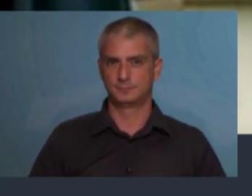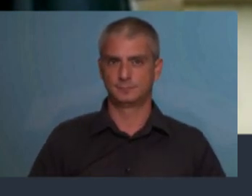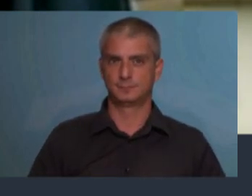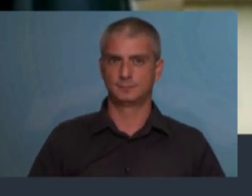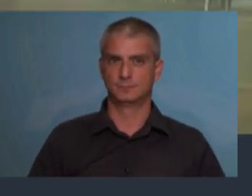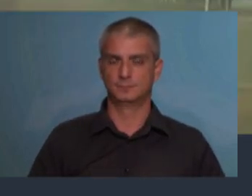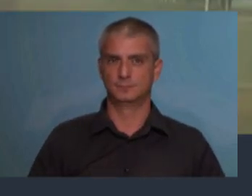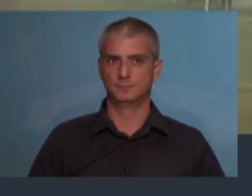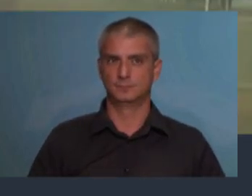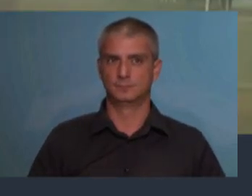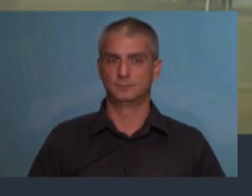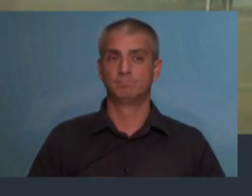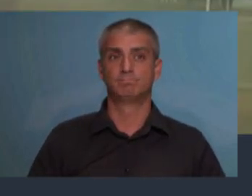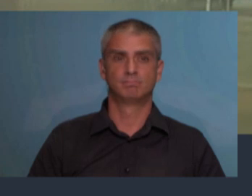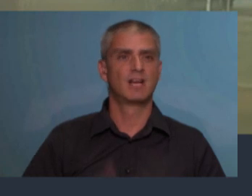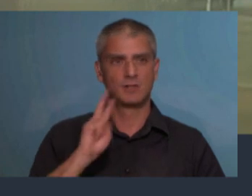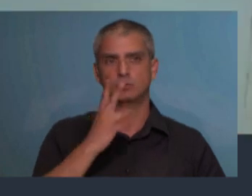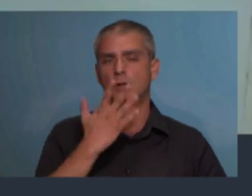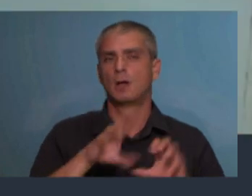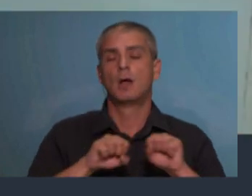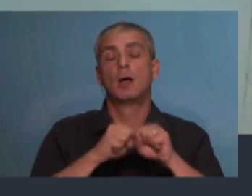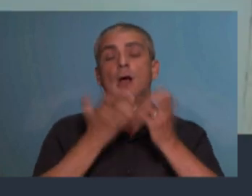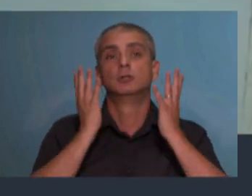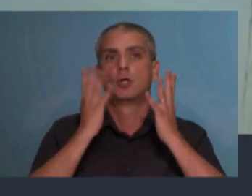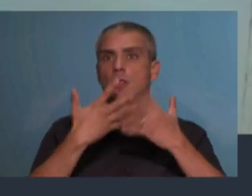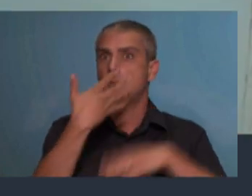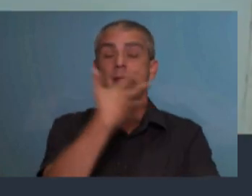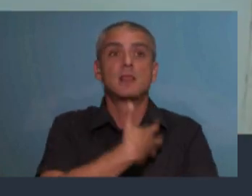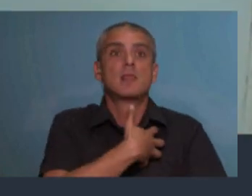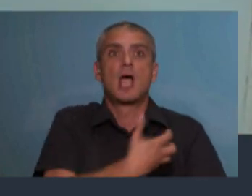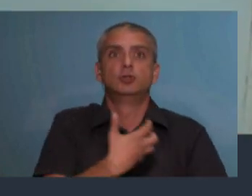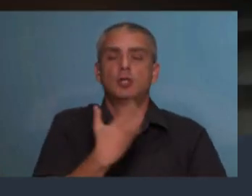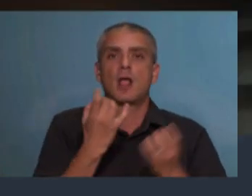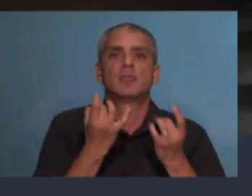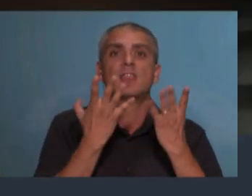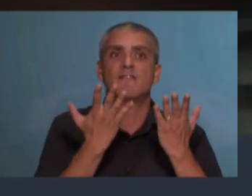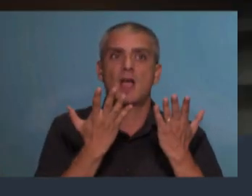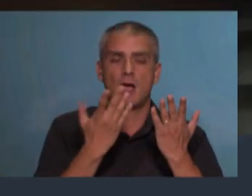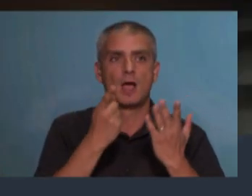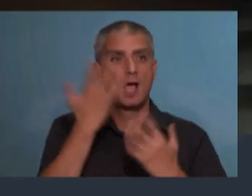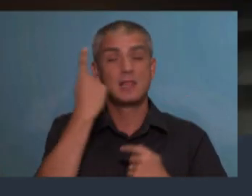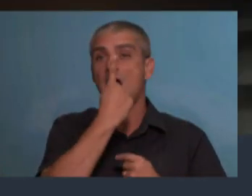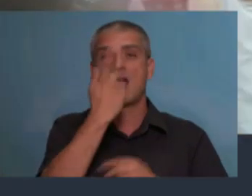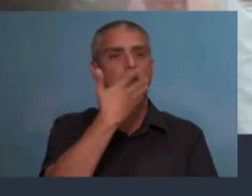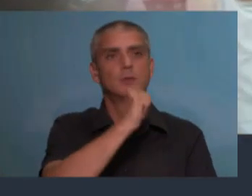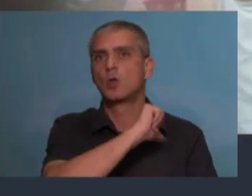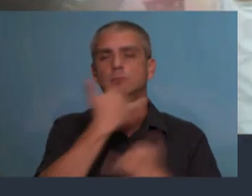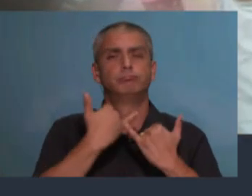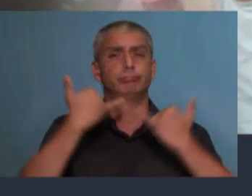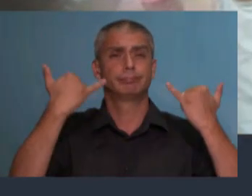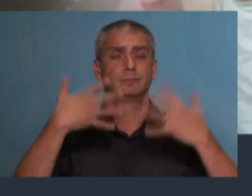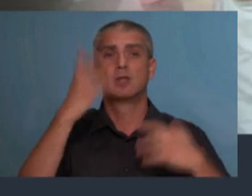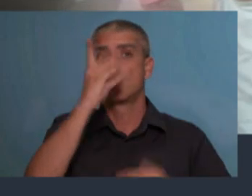Nicolás Maduro Moros. ונצואלה עוברת טרגדיה גדולה, מדינה עשירה כל כך במשאבי טבע, שהייתה אחת המדינות המשגשגות